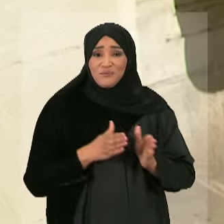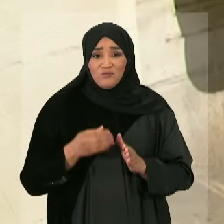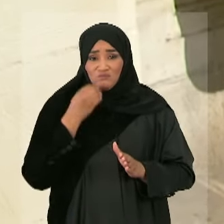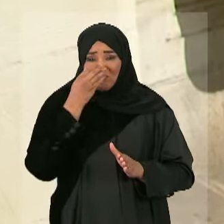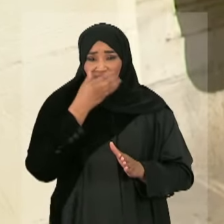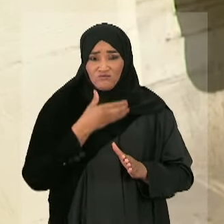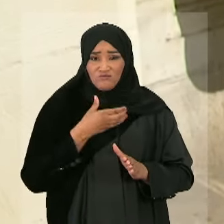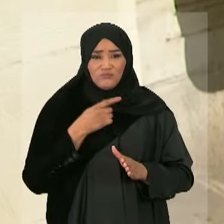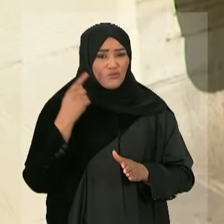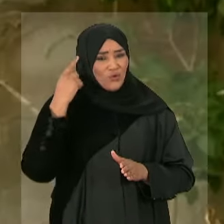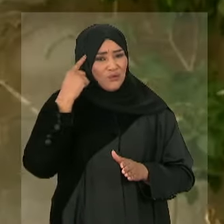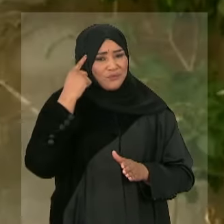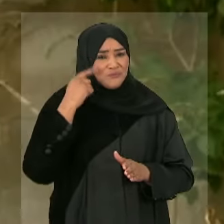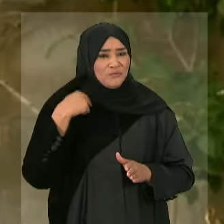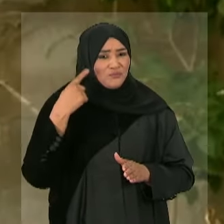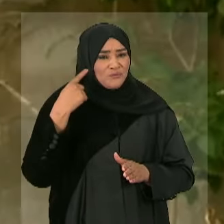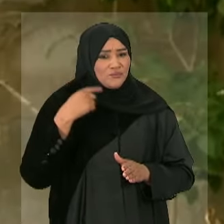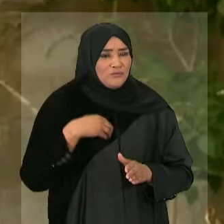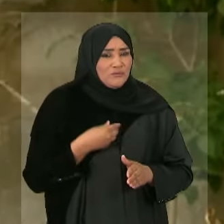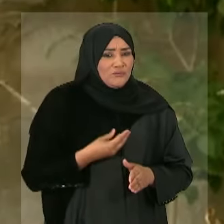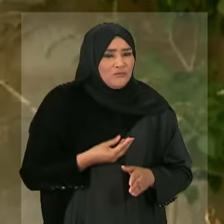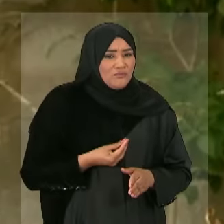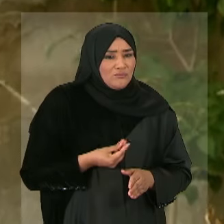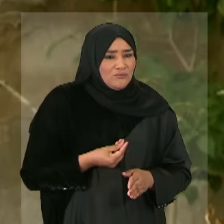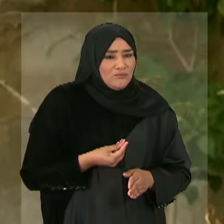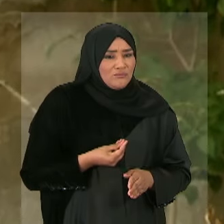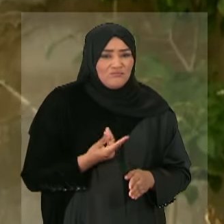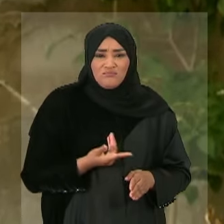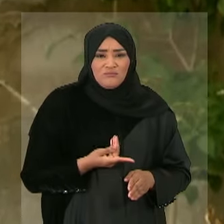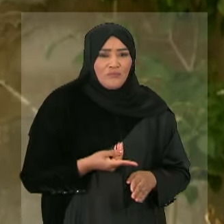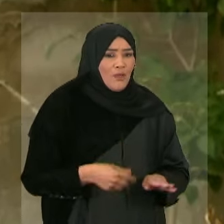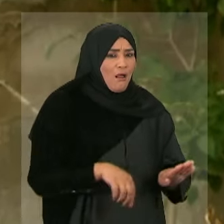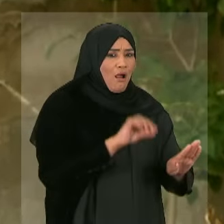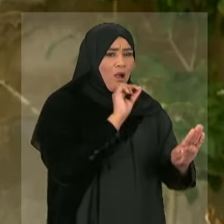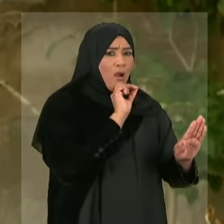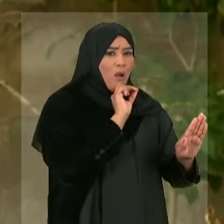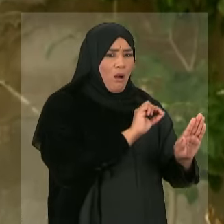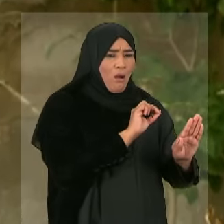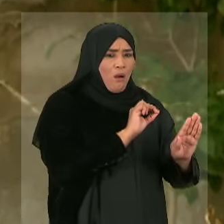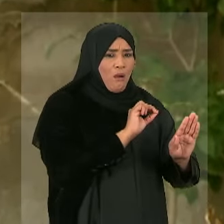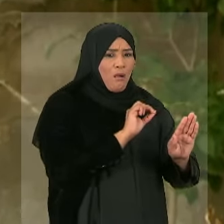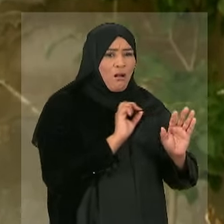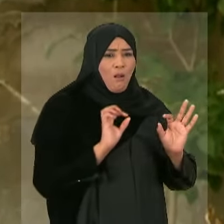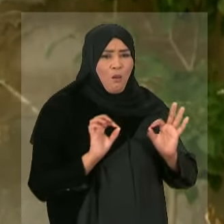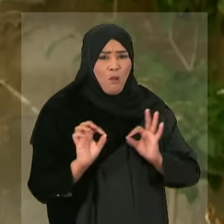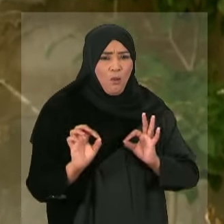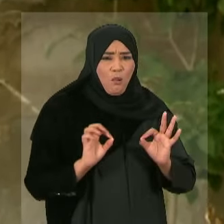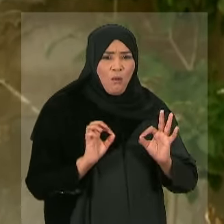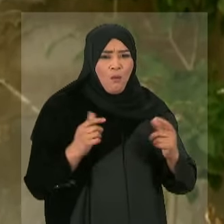حجمنا بكتير، أكبر من حجمنا بكتير، ليس فقط نحن كأقلية قومية منعيش